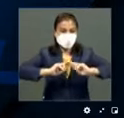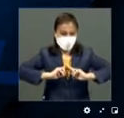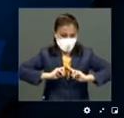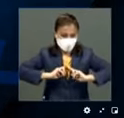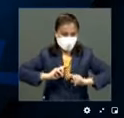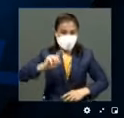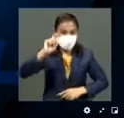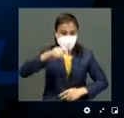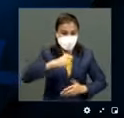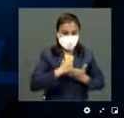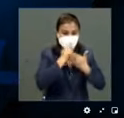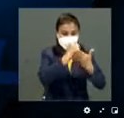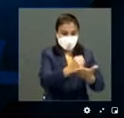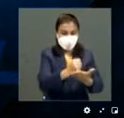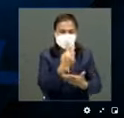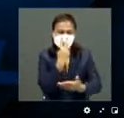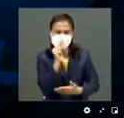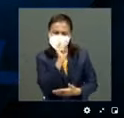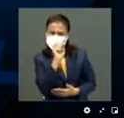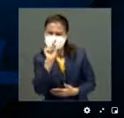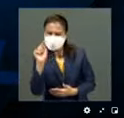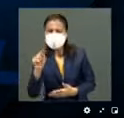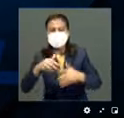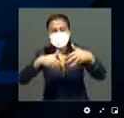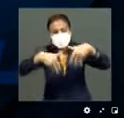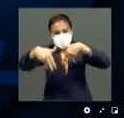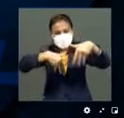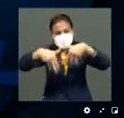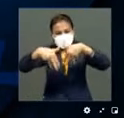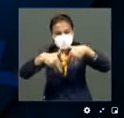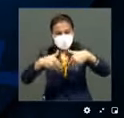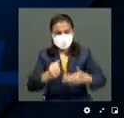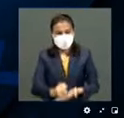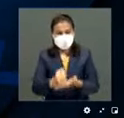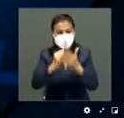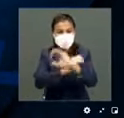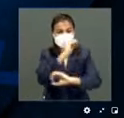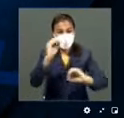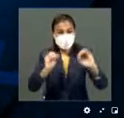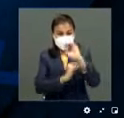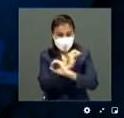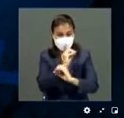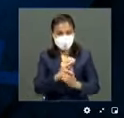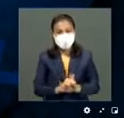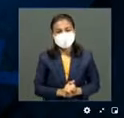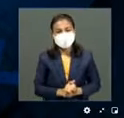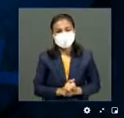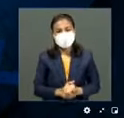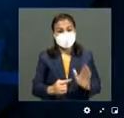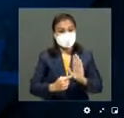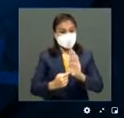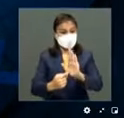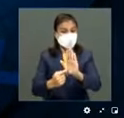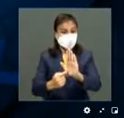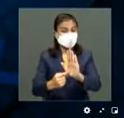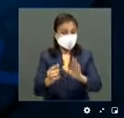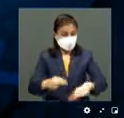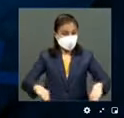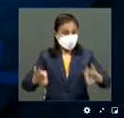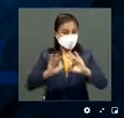ก็ต้องช่วยกันเป็นหูเป็นตาดูแลชุมชนของท่านให้ปลอดภัยด้วยนะคะอย่างแรกเลยที่สำคั